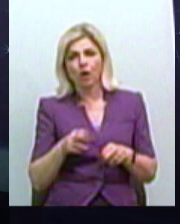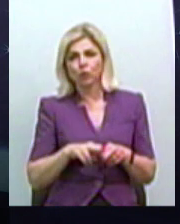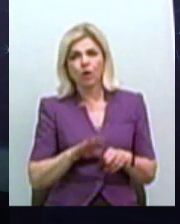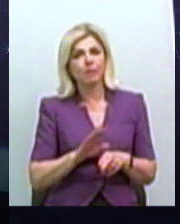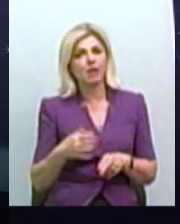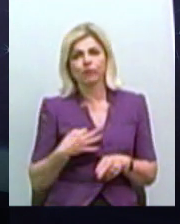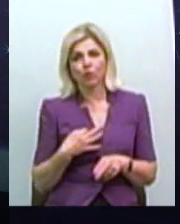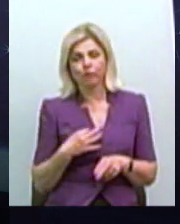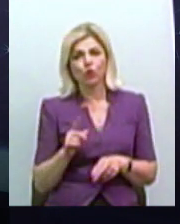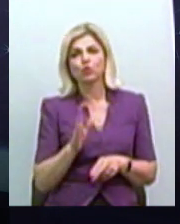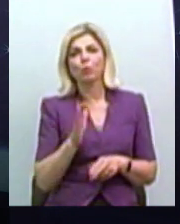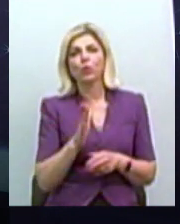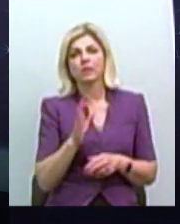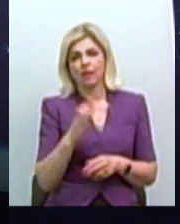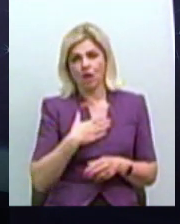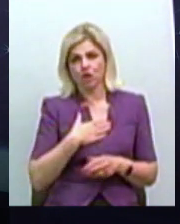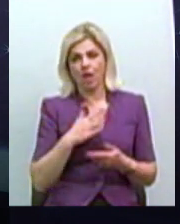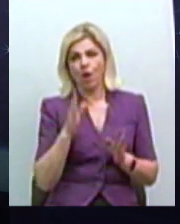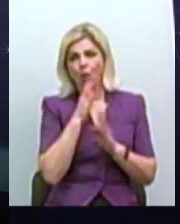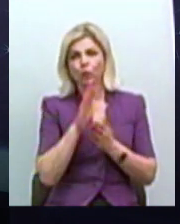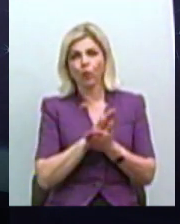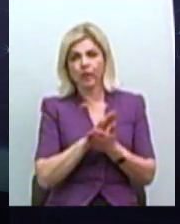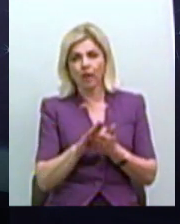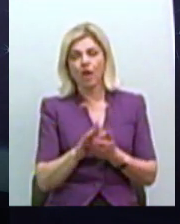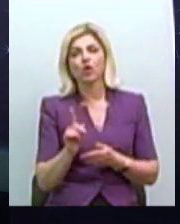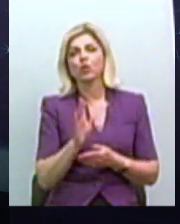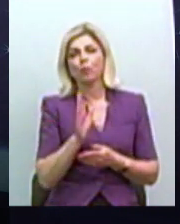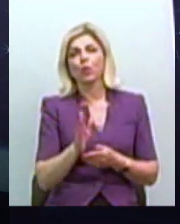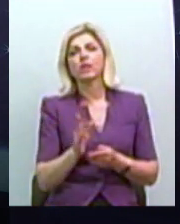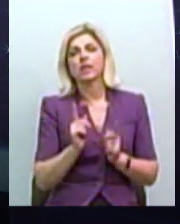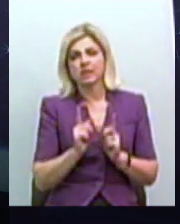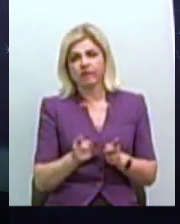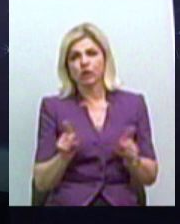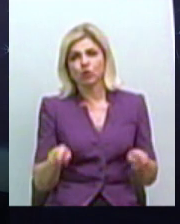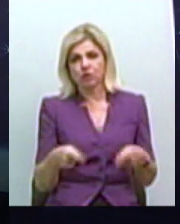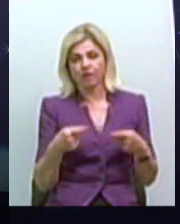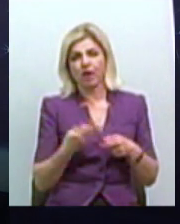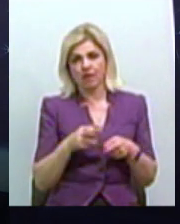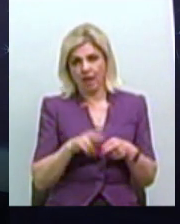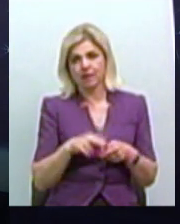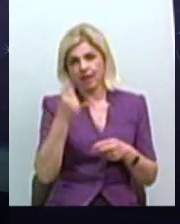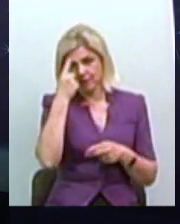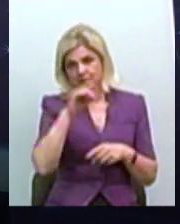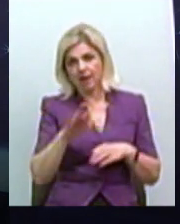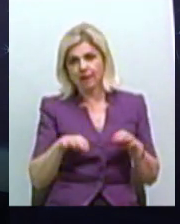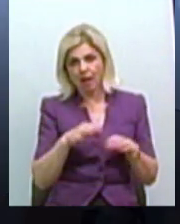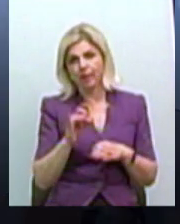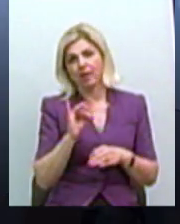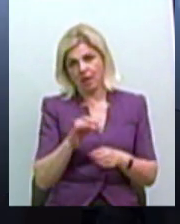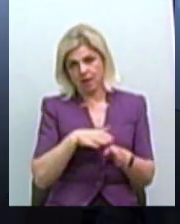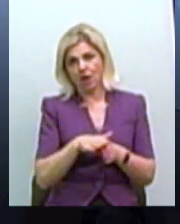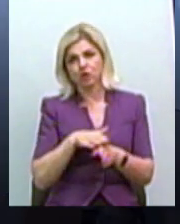с нашей экологией, и которые будут действительно создавать эти стартапы и эти стартапы реализовывать.